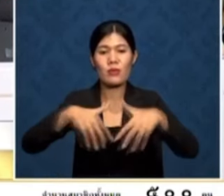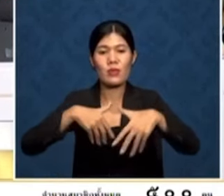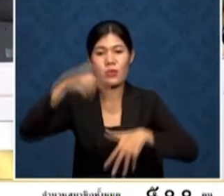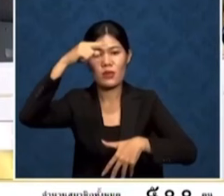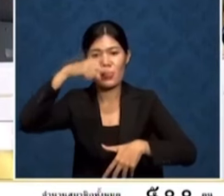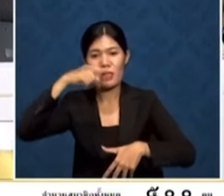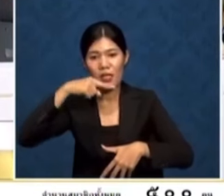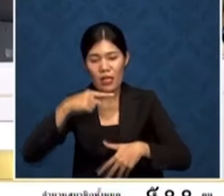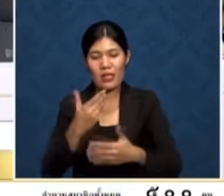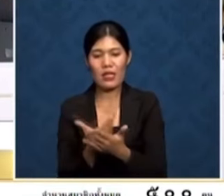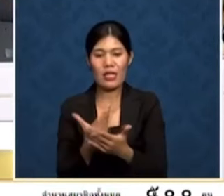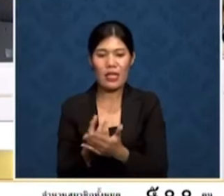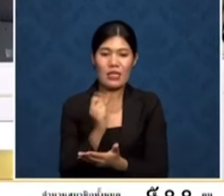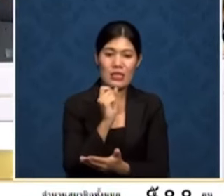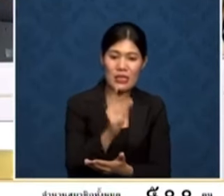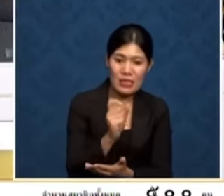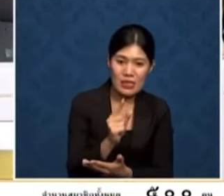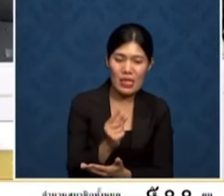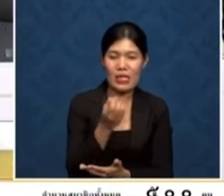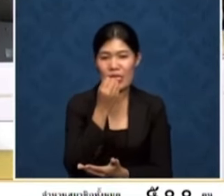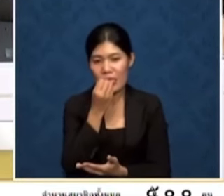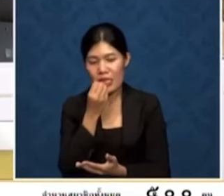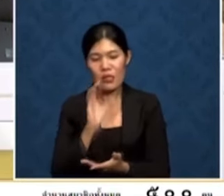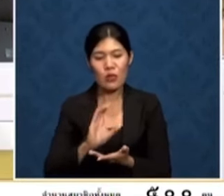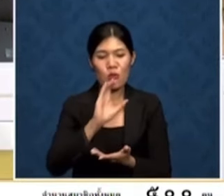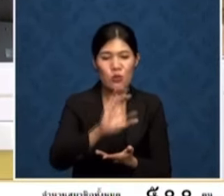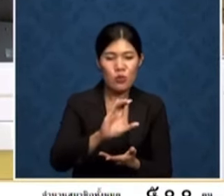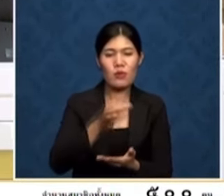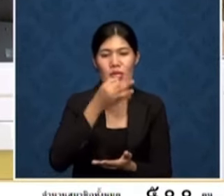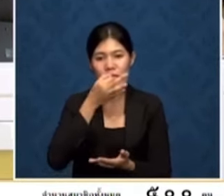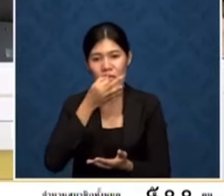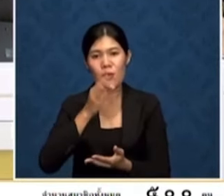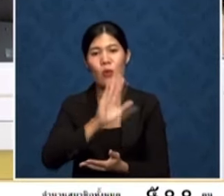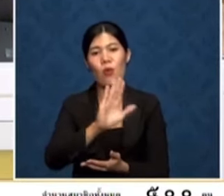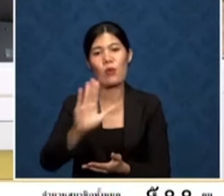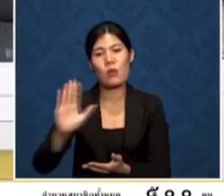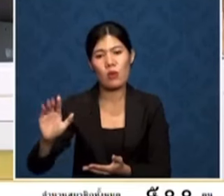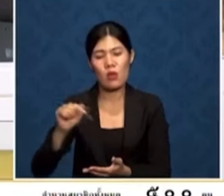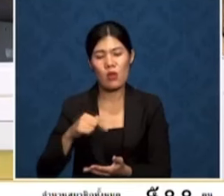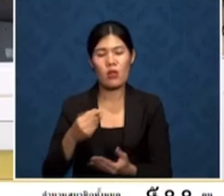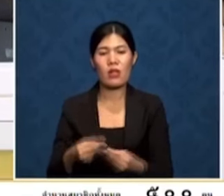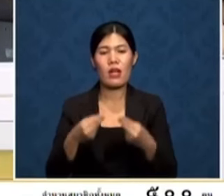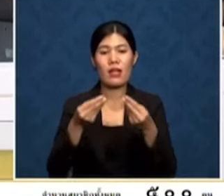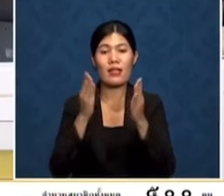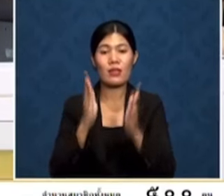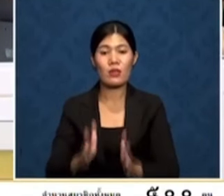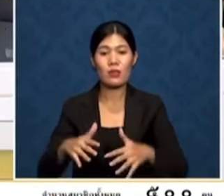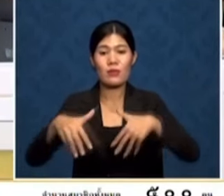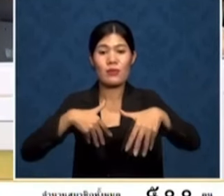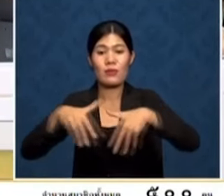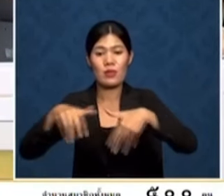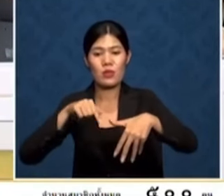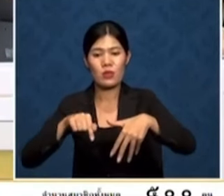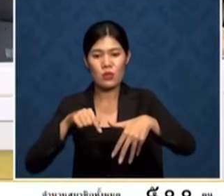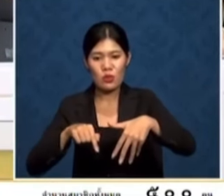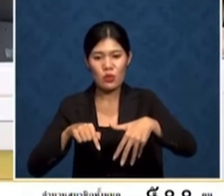ไปบริโภคไปต่อยอดการลงทุนสำหรับอาชีพของเขาสร้างสภาพคล่องให้กับประชาชนให้มีกำลังใน